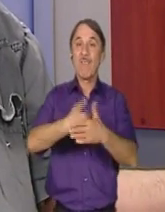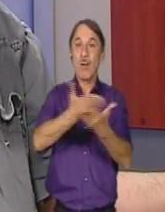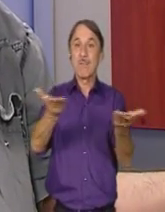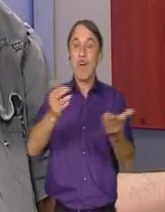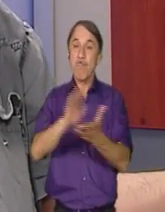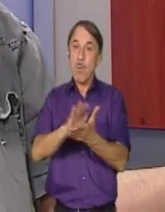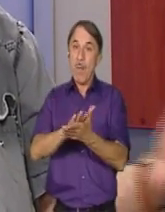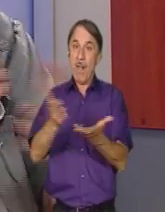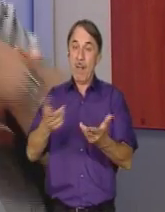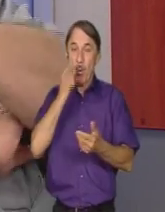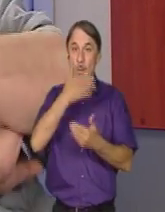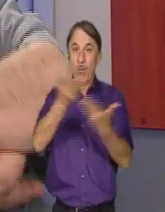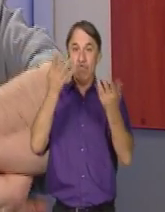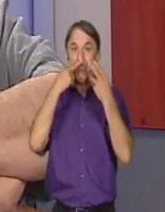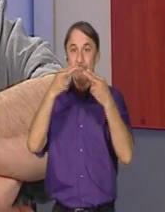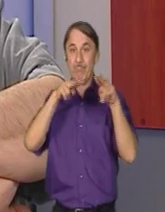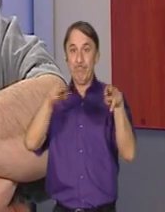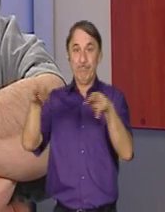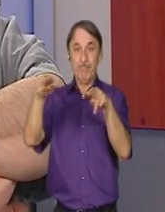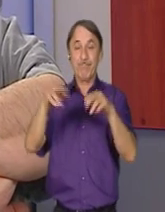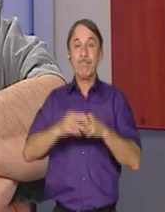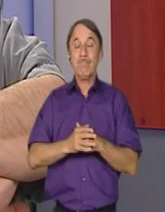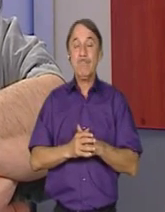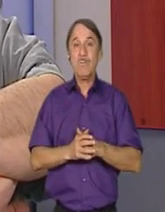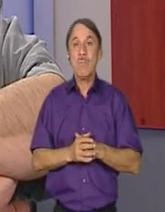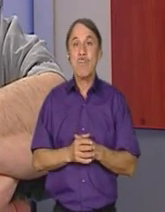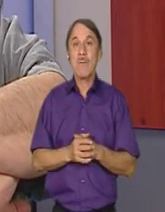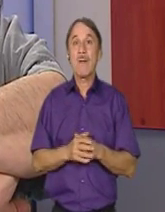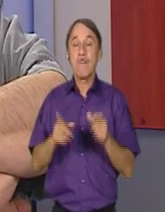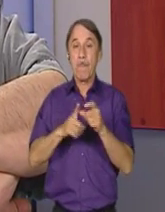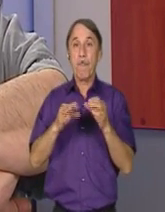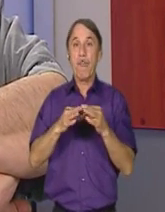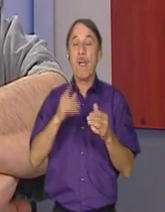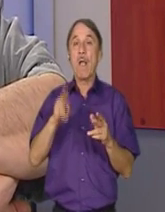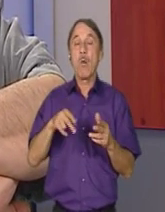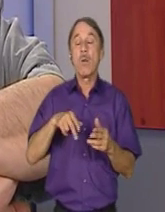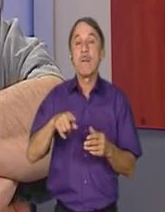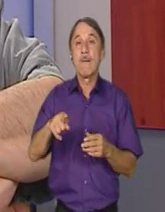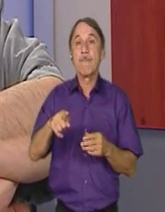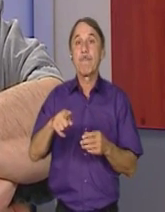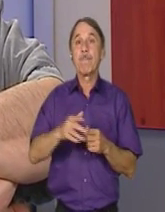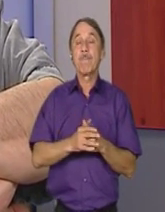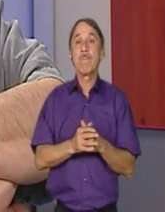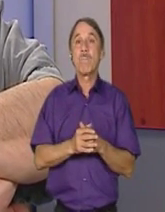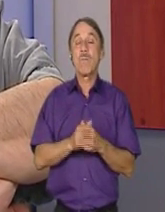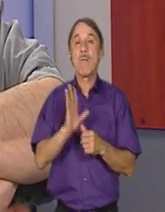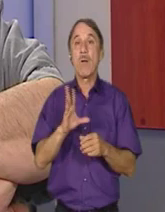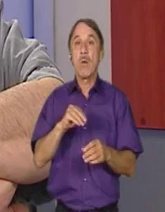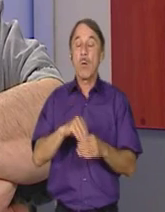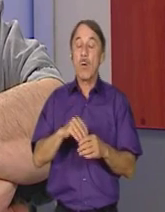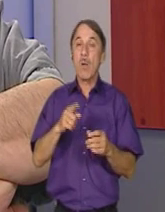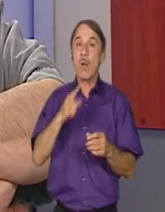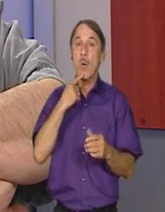To je smisao pozorišta. Ipak i za to pozorište treba imati novaca, moram da priznam. Da. Neki ljudi, što bi možda i